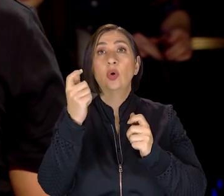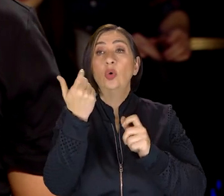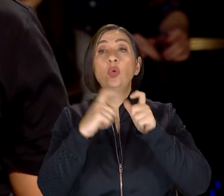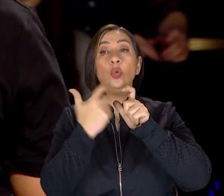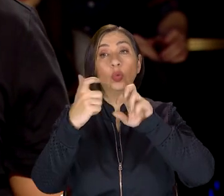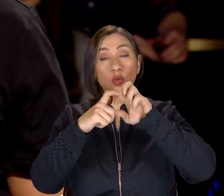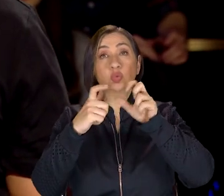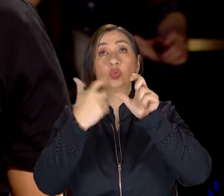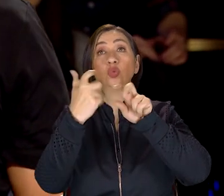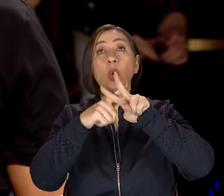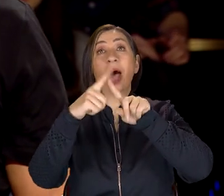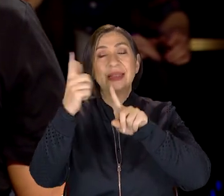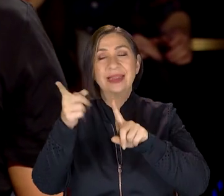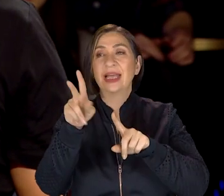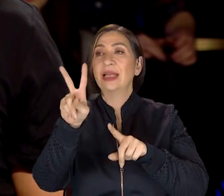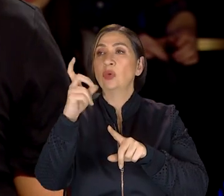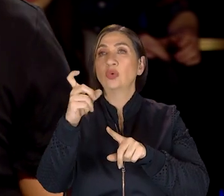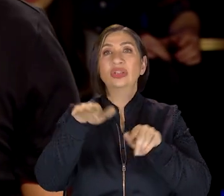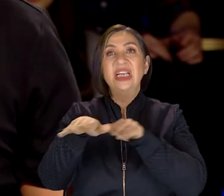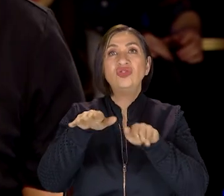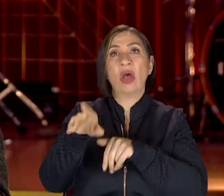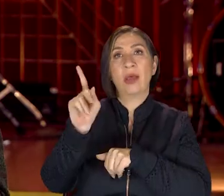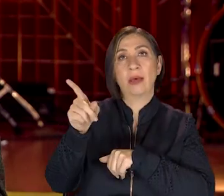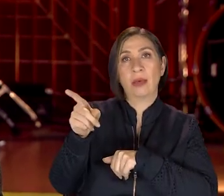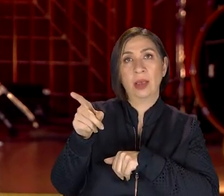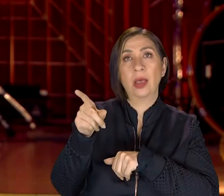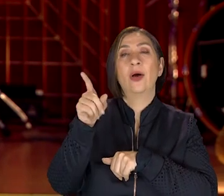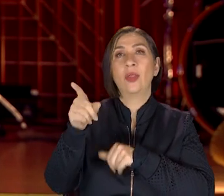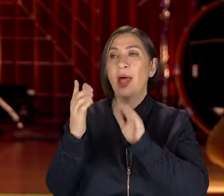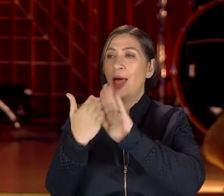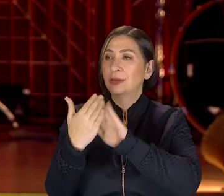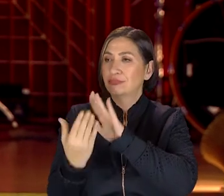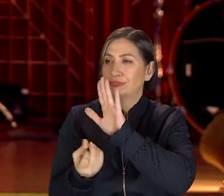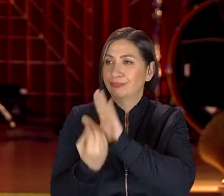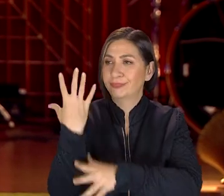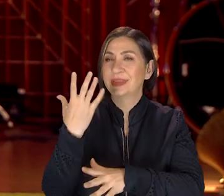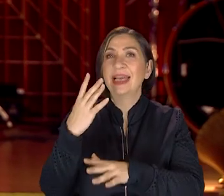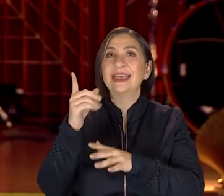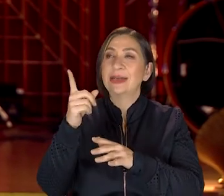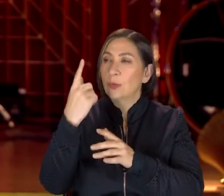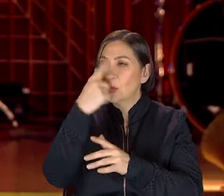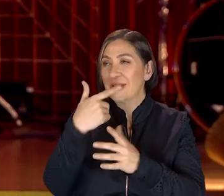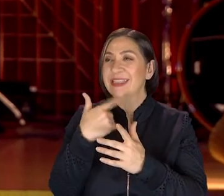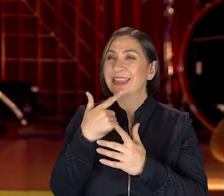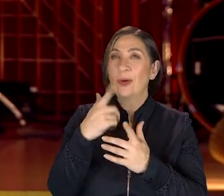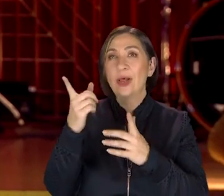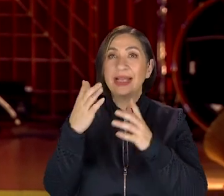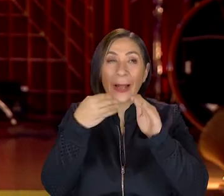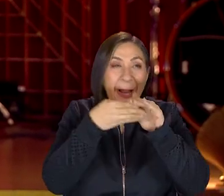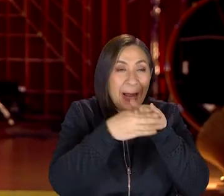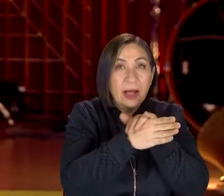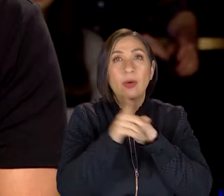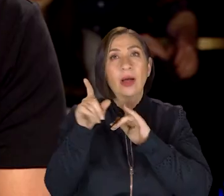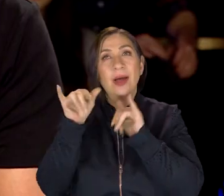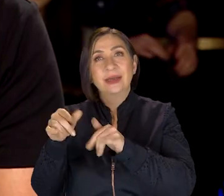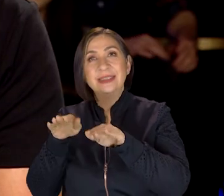Kantül ve Suat Ateşdağlı da Vaniköy 29'un DJ'leri. Tabii onlarla arkadaş kurdun. Şeytan evet. tüyün var. Nasıl orada stüdyoya sızdın? Evet.